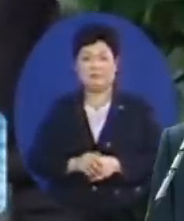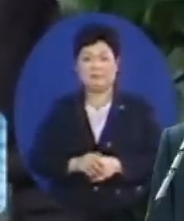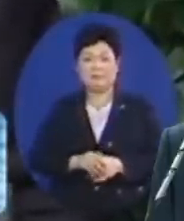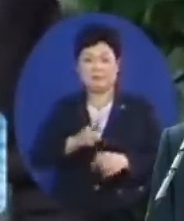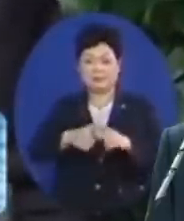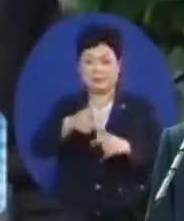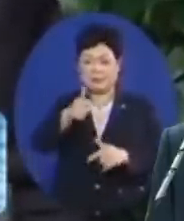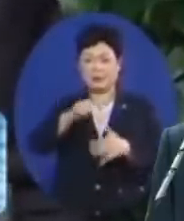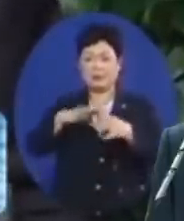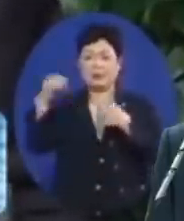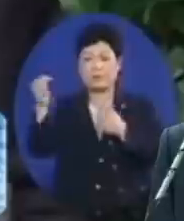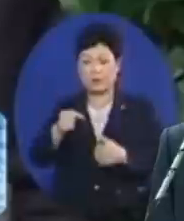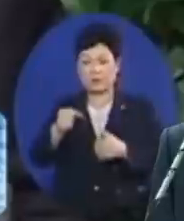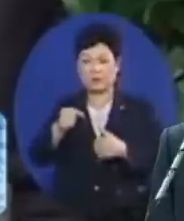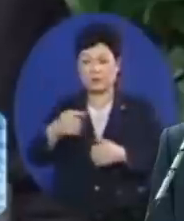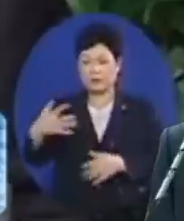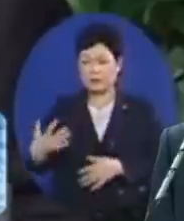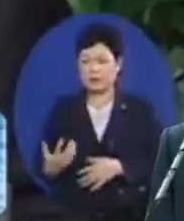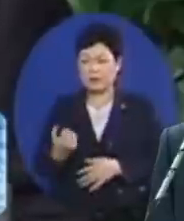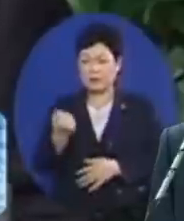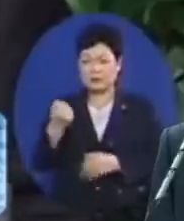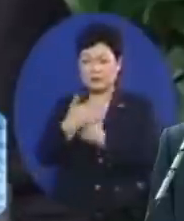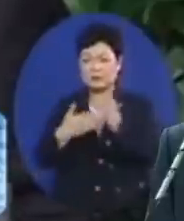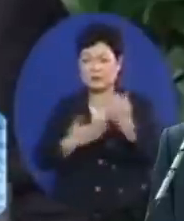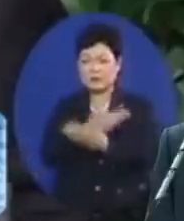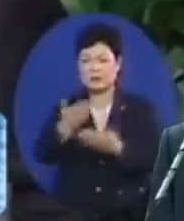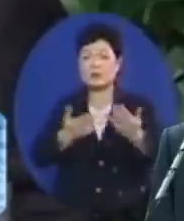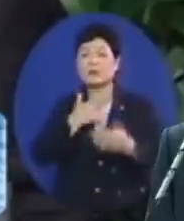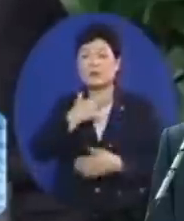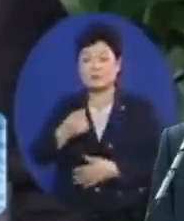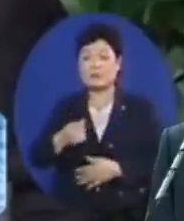우리 예수님의 명령을 가지고서 은혜를 나누고자 합니다.